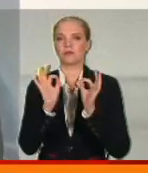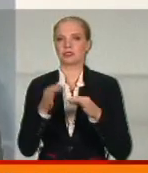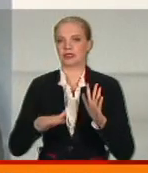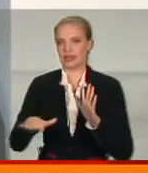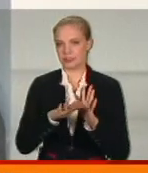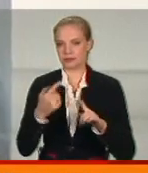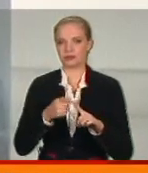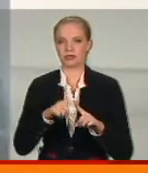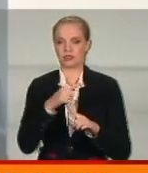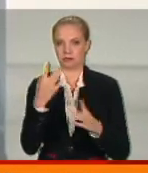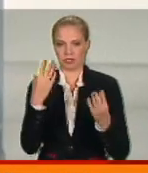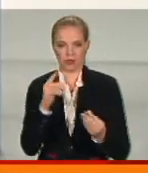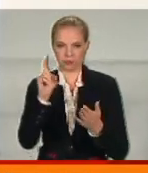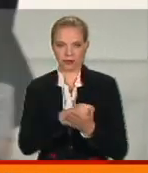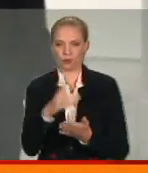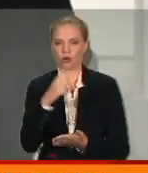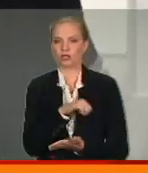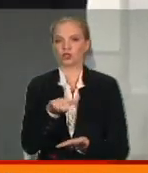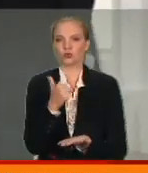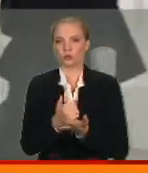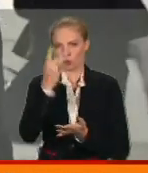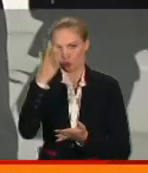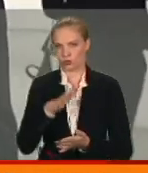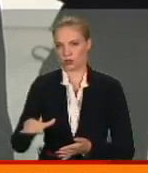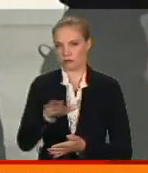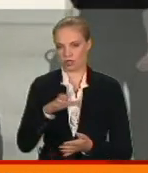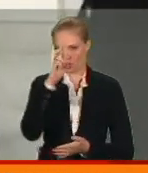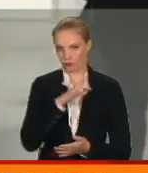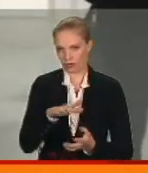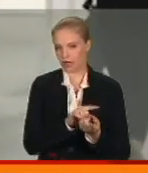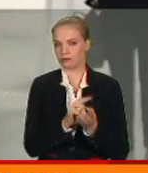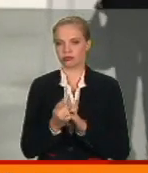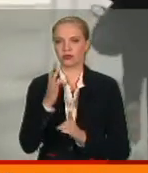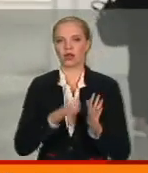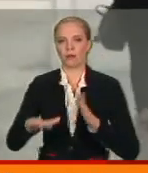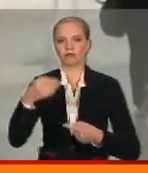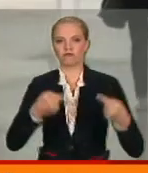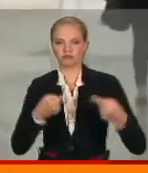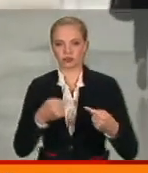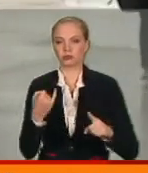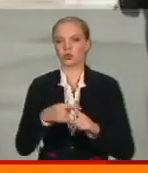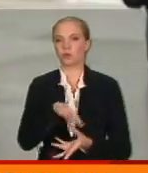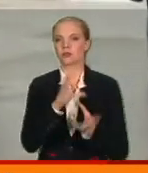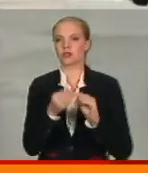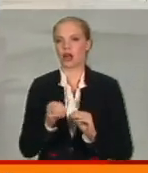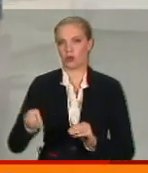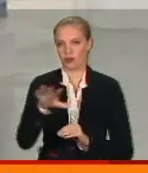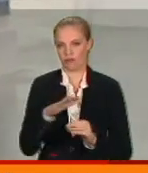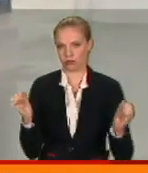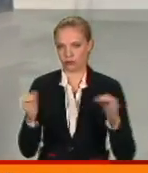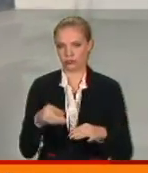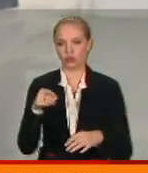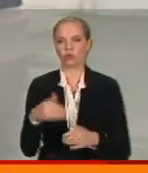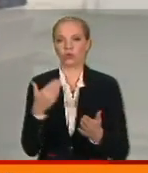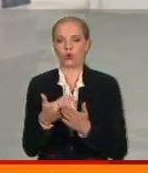арсенал цими днями не впізнати один з ключових культурних майданчиків країни перетворився на майданчик дискусійний причому загальноєвропейського масштабу тут